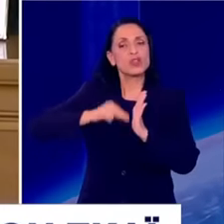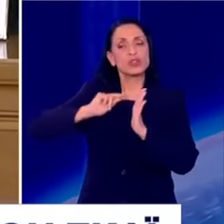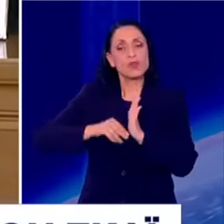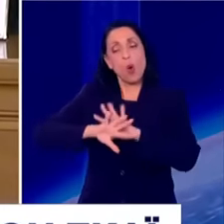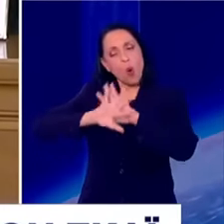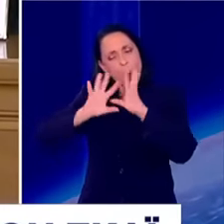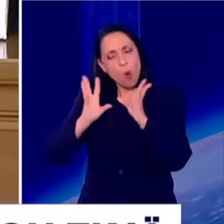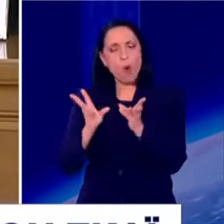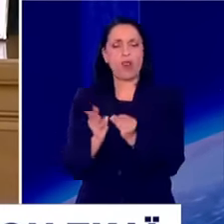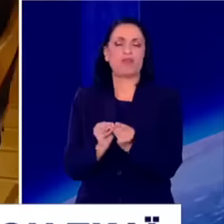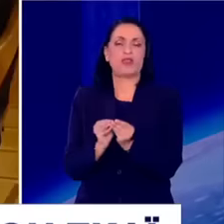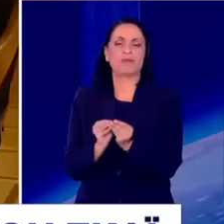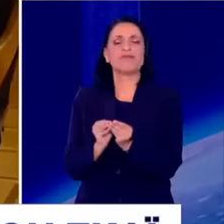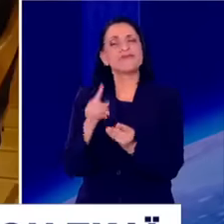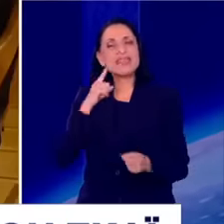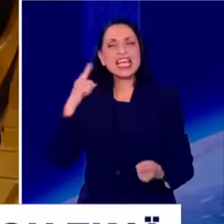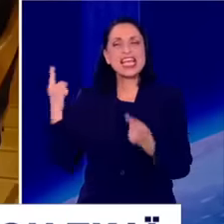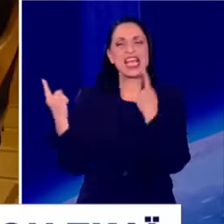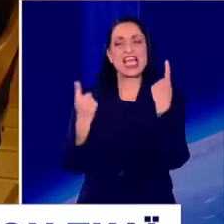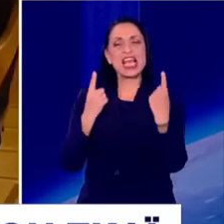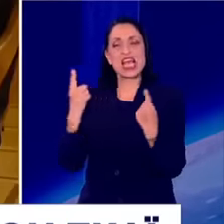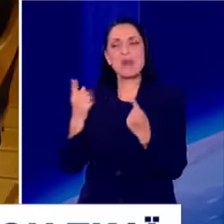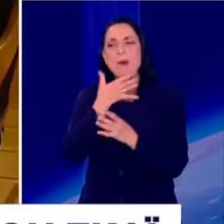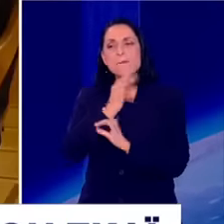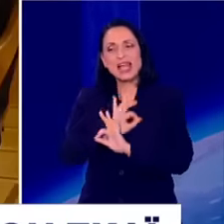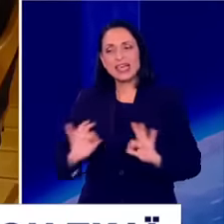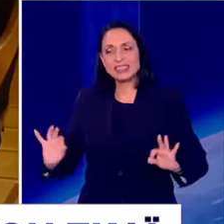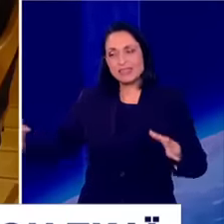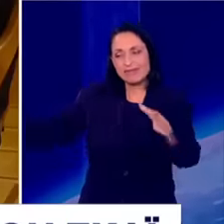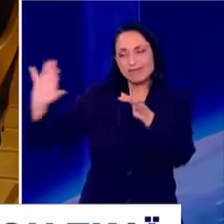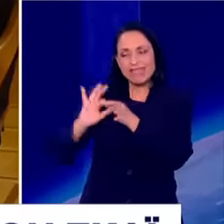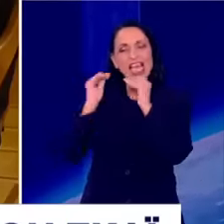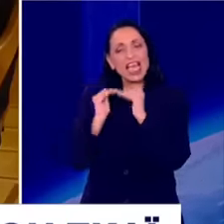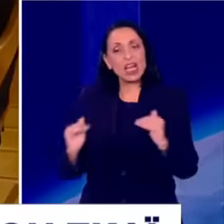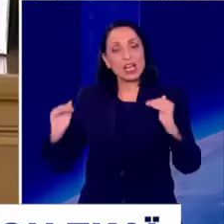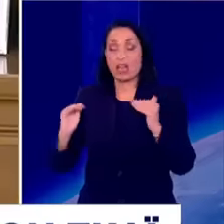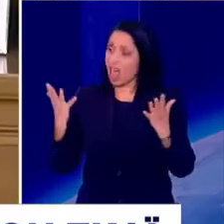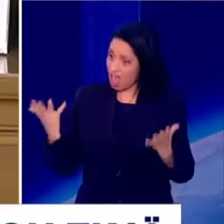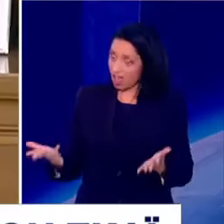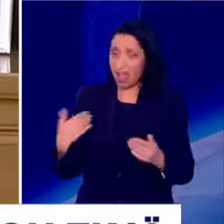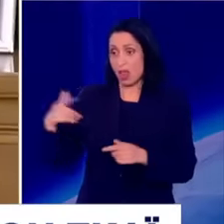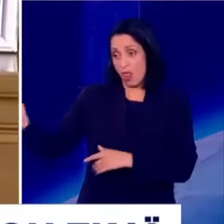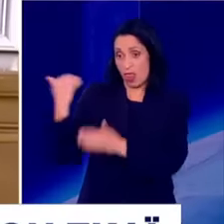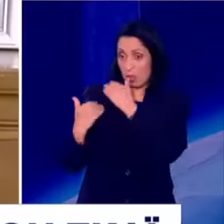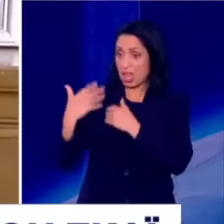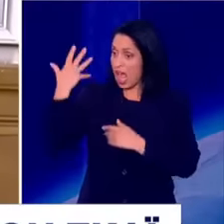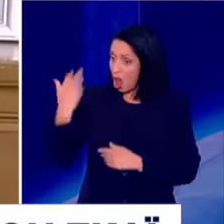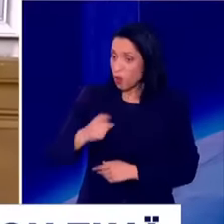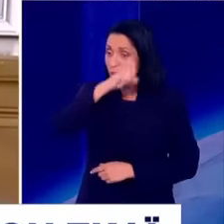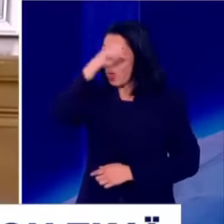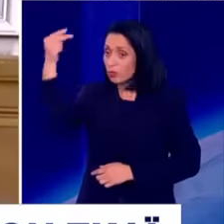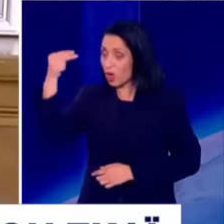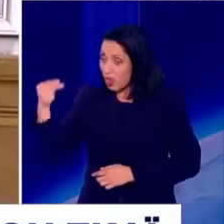Όλα αυτά διαμορφώνουν ένα κλίμα ειρηνικής συμβίωσης. Μα θα μου πείτε, δεν έχουμε πολύ δύσκολα θέματα. Δεν έχουμε τελείως διαφορετικές